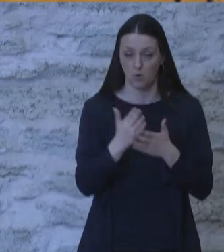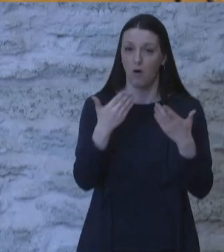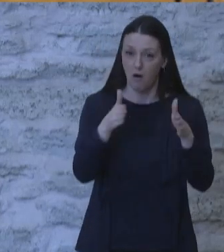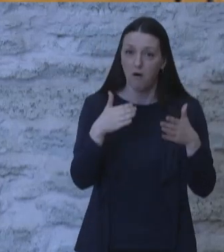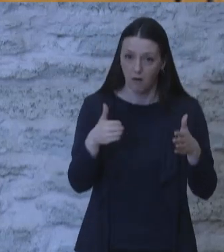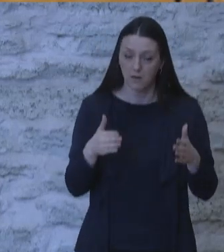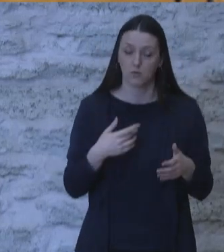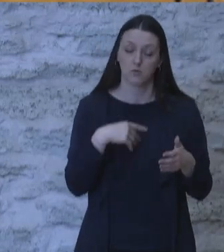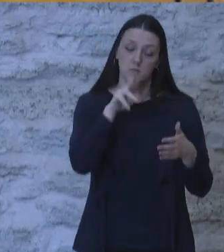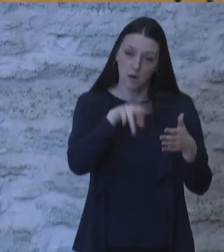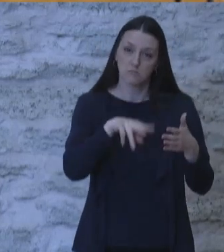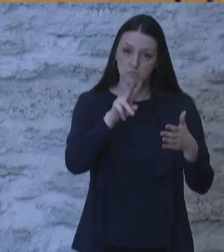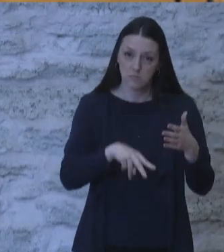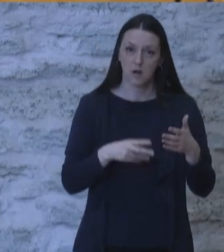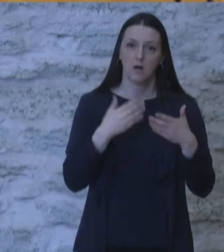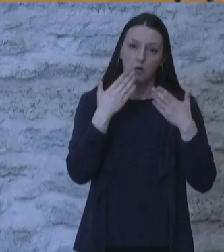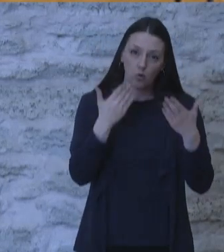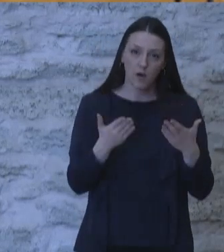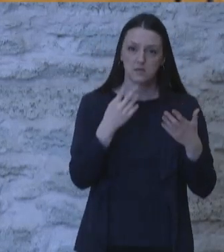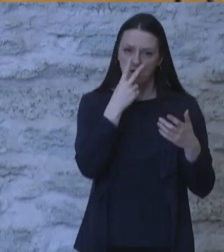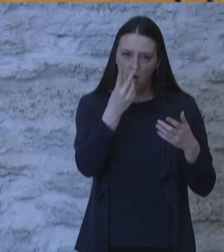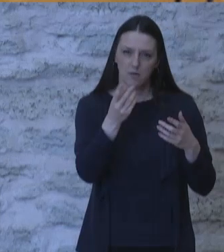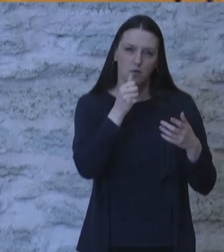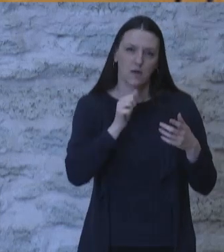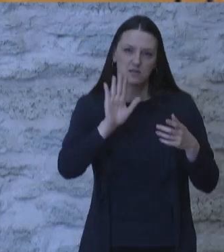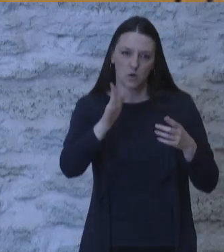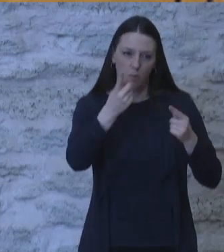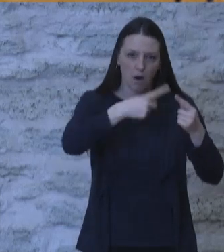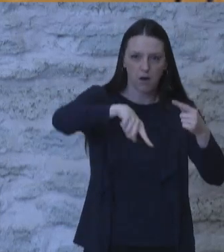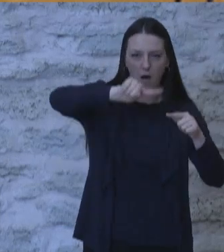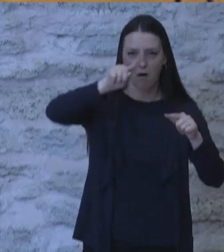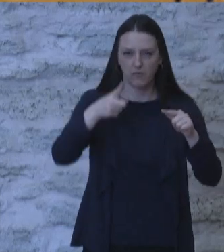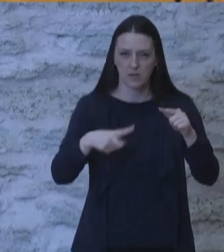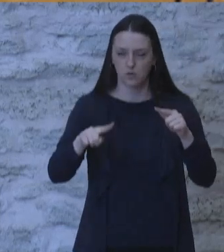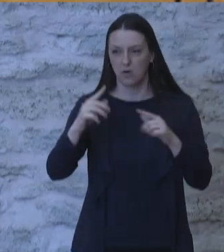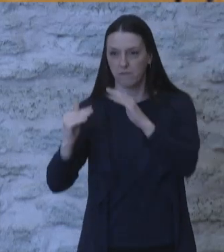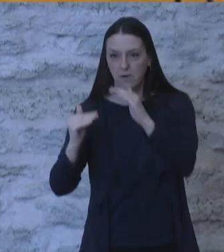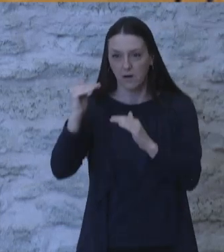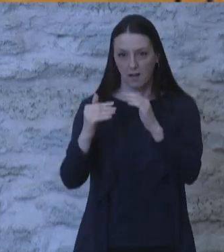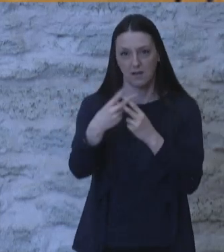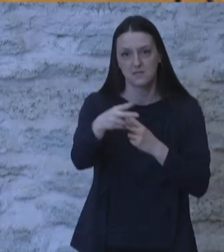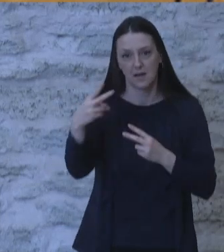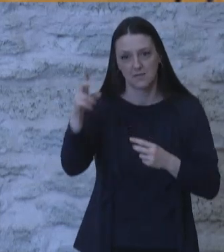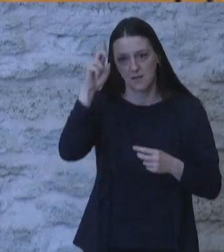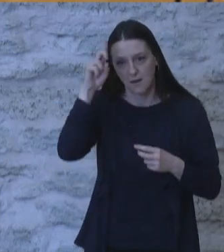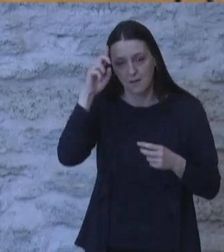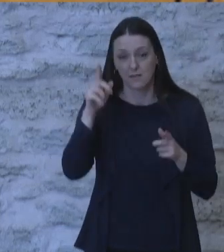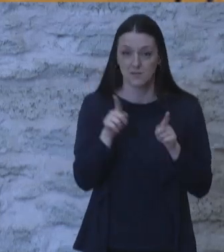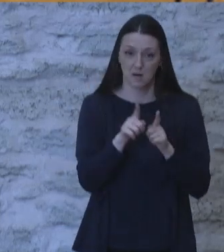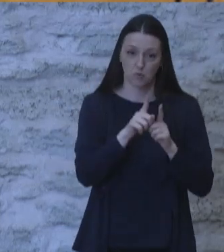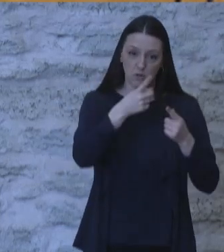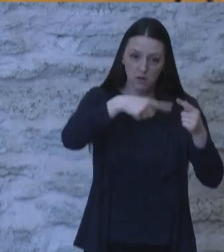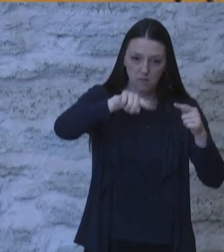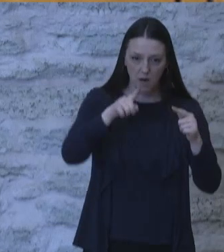nii Eesti kõverate võrreldes teiste riikidega, kui ka kõveraid maakondade kaupa.